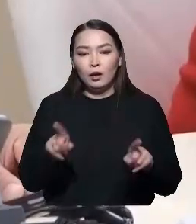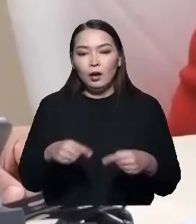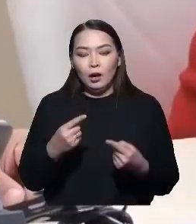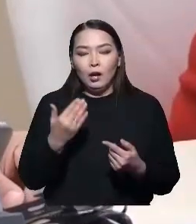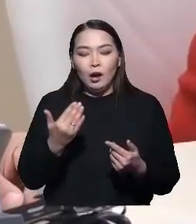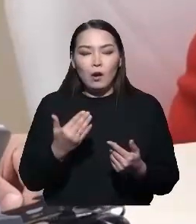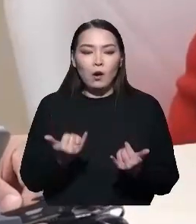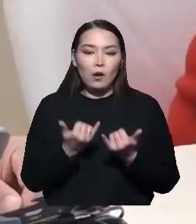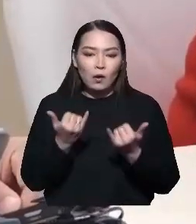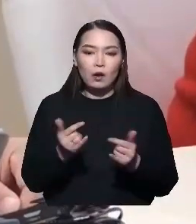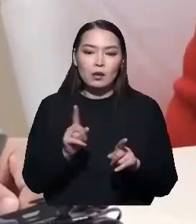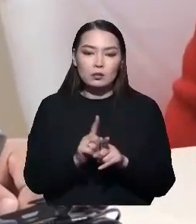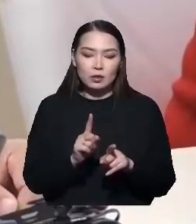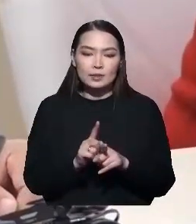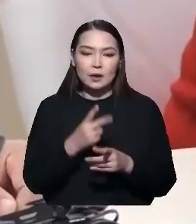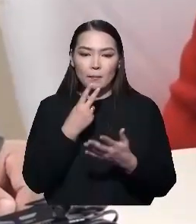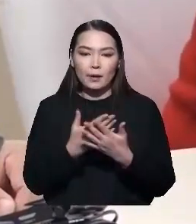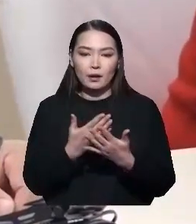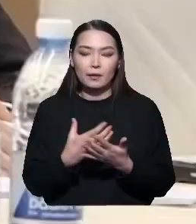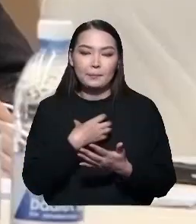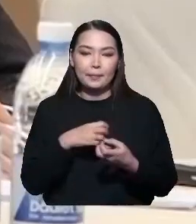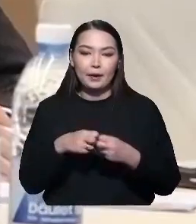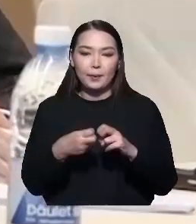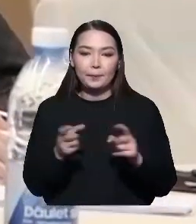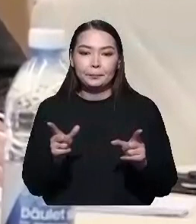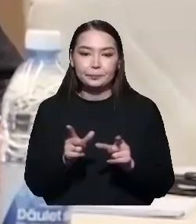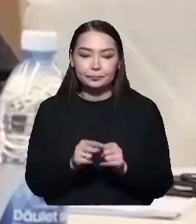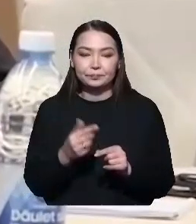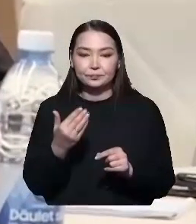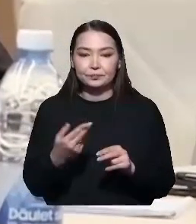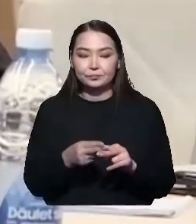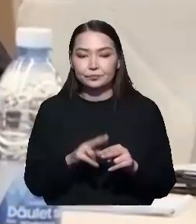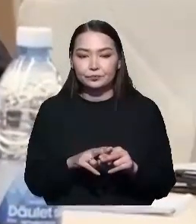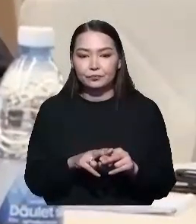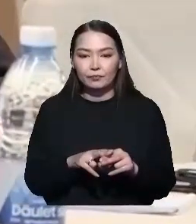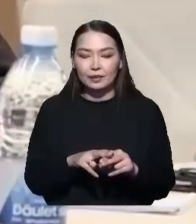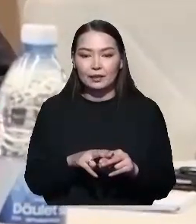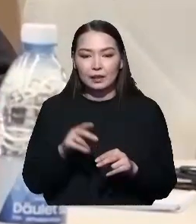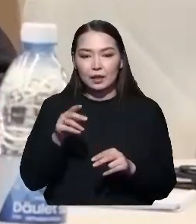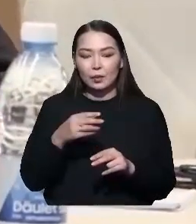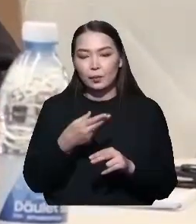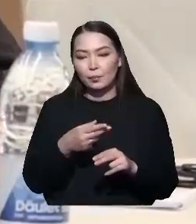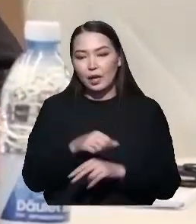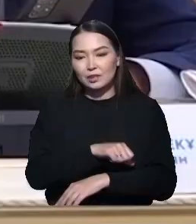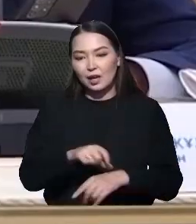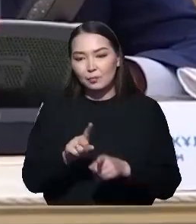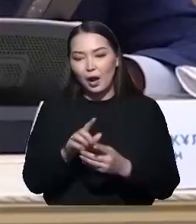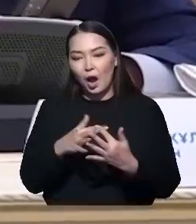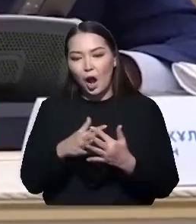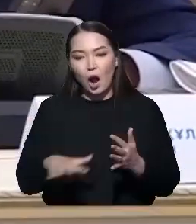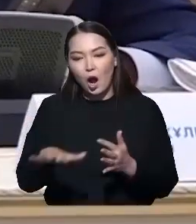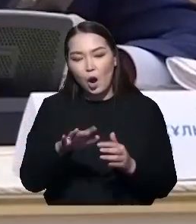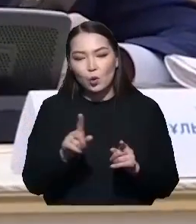мен құмар ойындардың жетегінде кеткендер мәселесімен бірге кинематография саласындағы идеологиялық мазмұн, шекара бойындағы ауылдардан жаппай